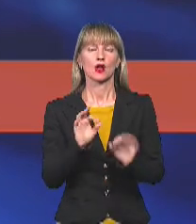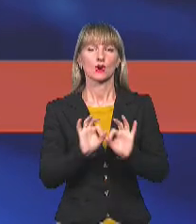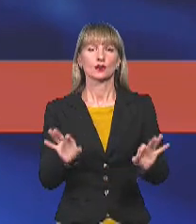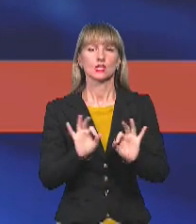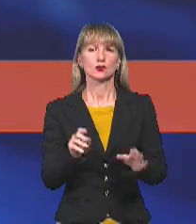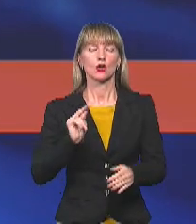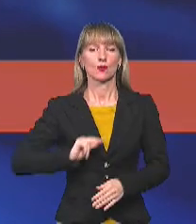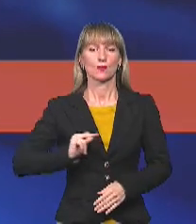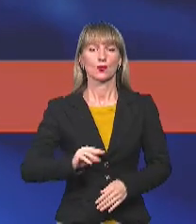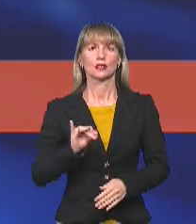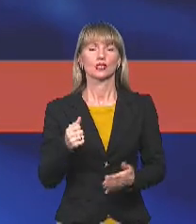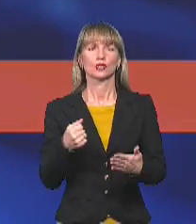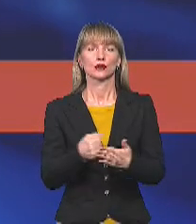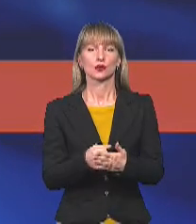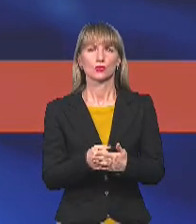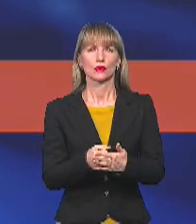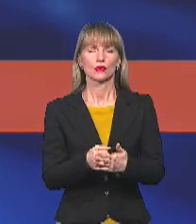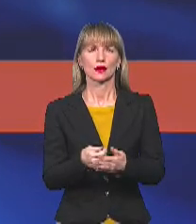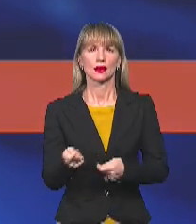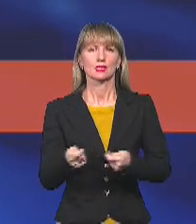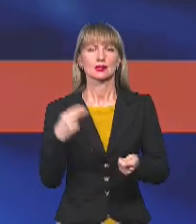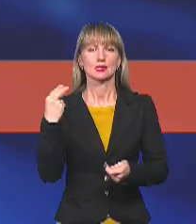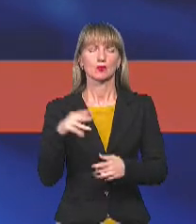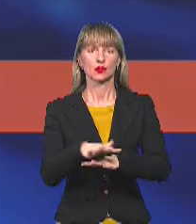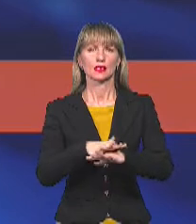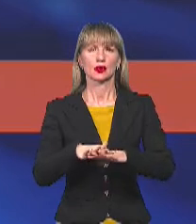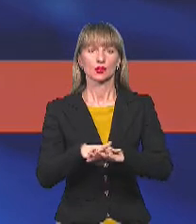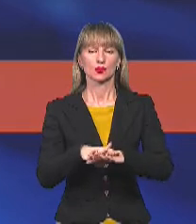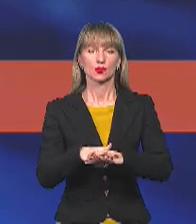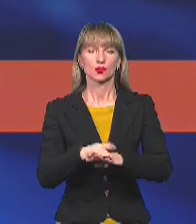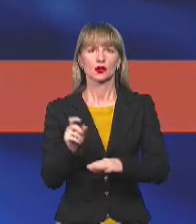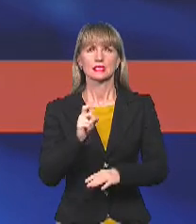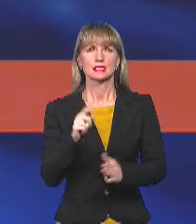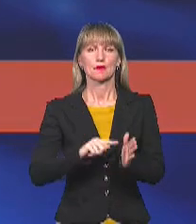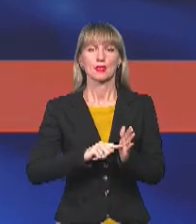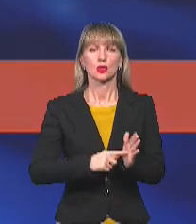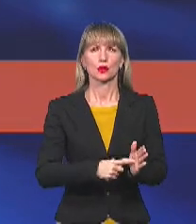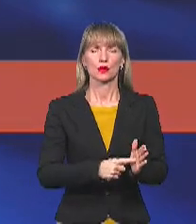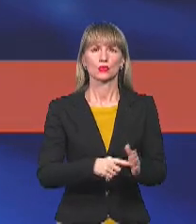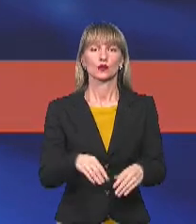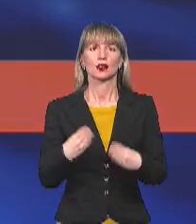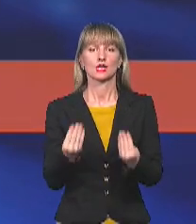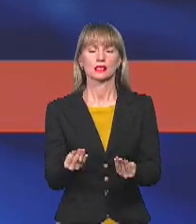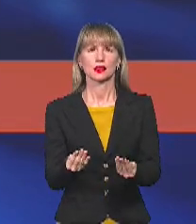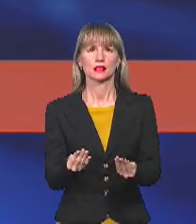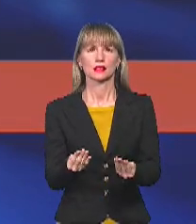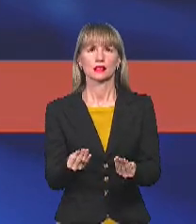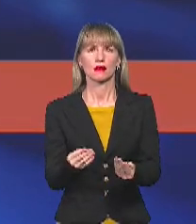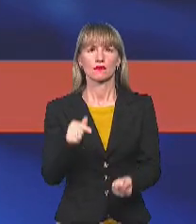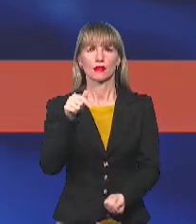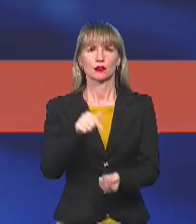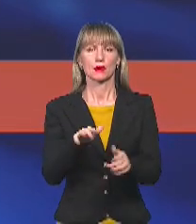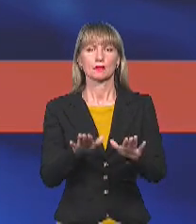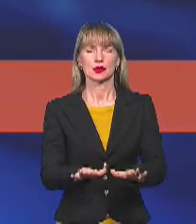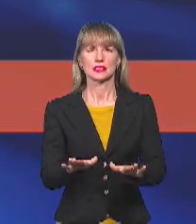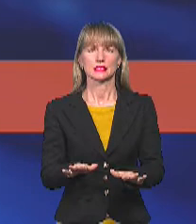роз'яснювальної роботи та до керівництва «Запоріжжя-ринок» з метою надання відповідних